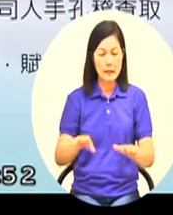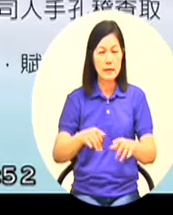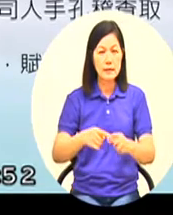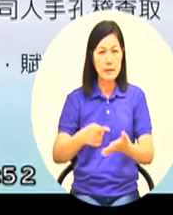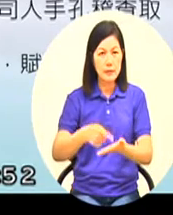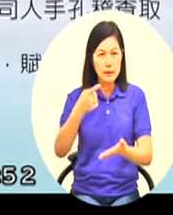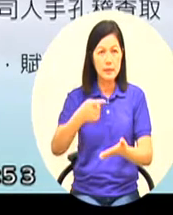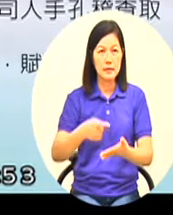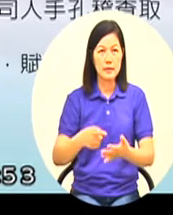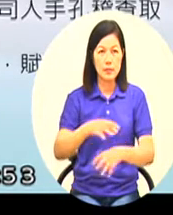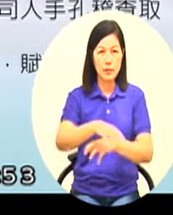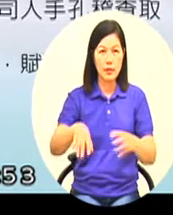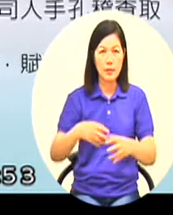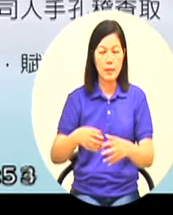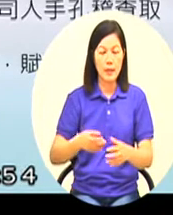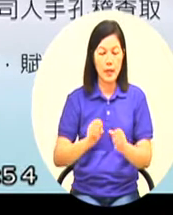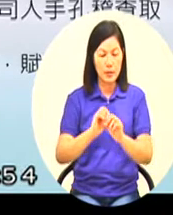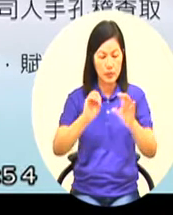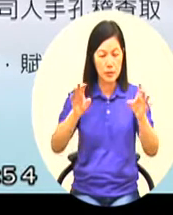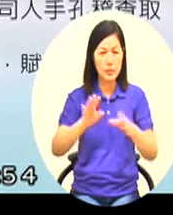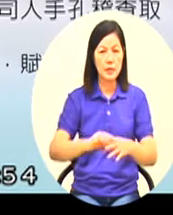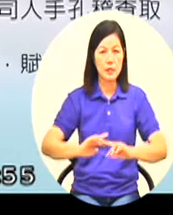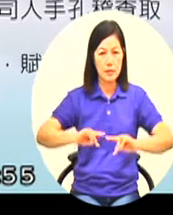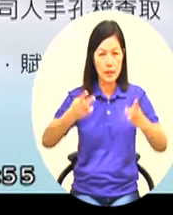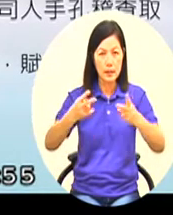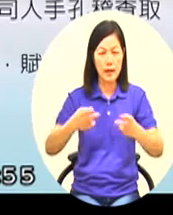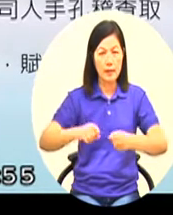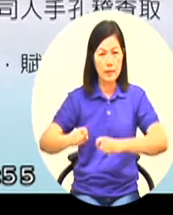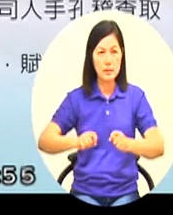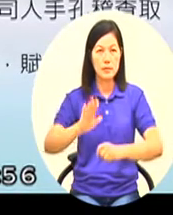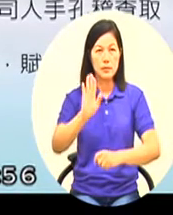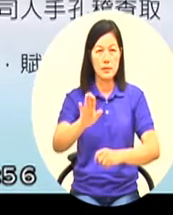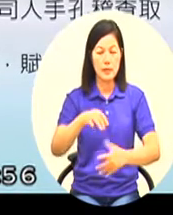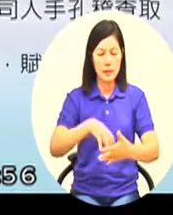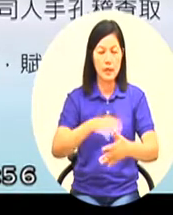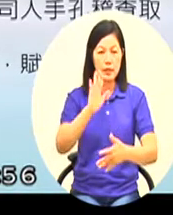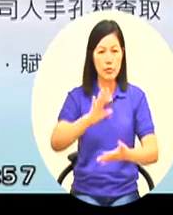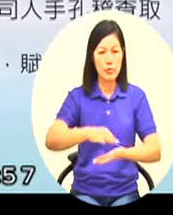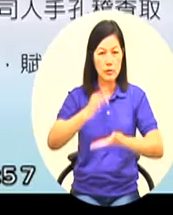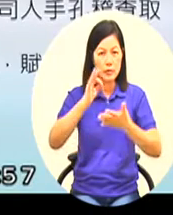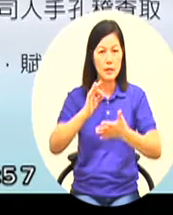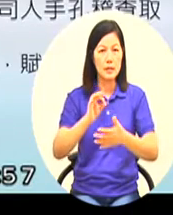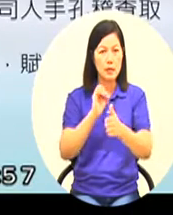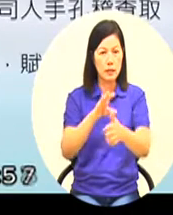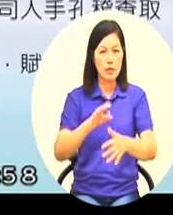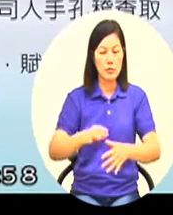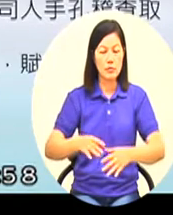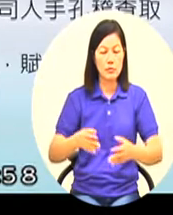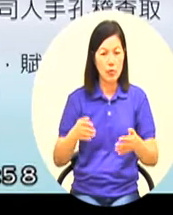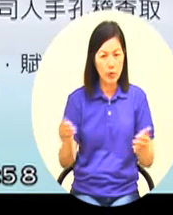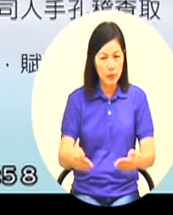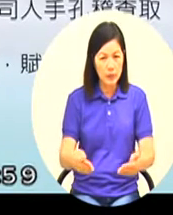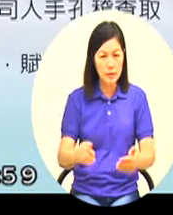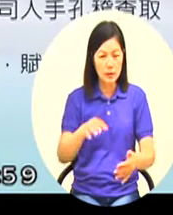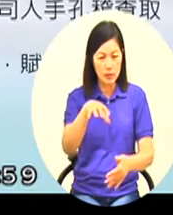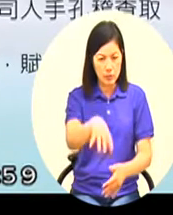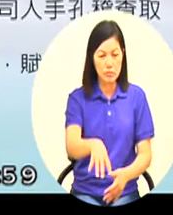提出一个环境维护管理自治条例的一个修正案，在这里面有提到就是对于营建工地以及对